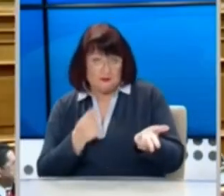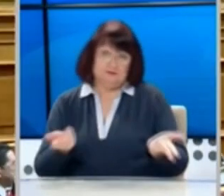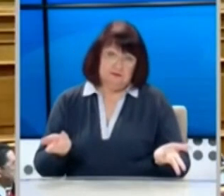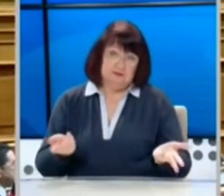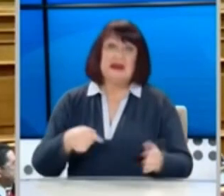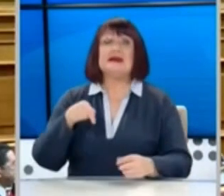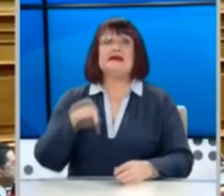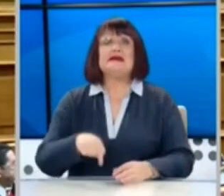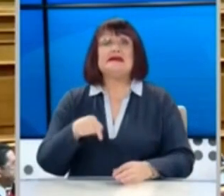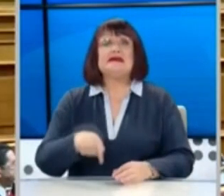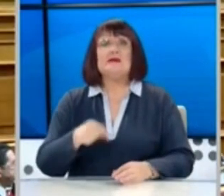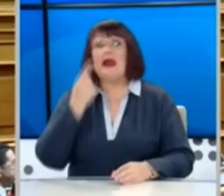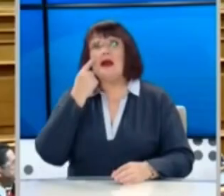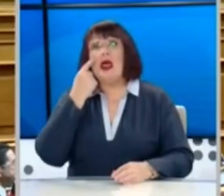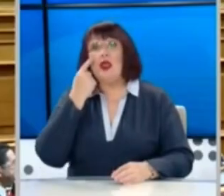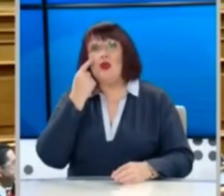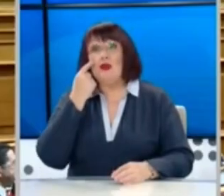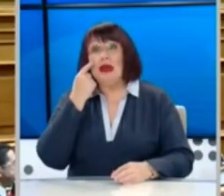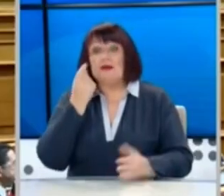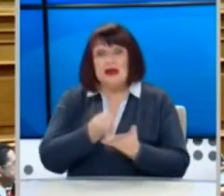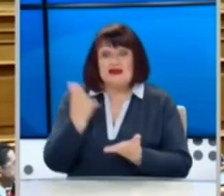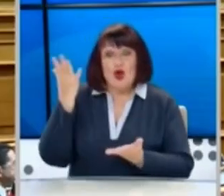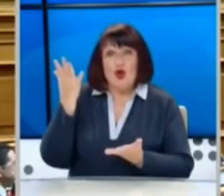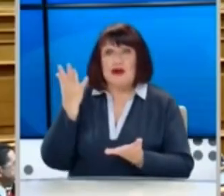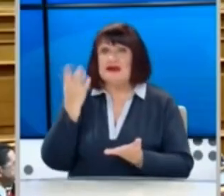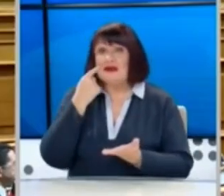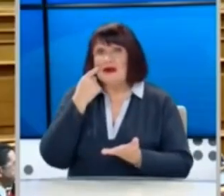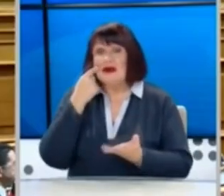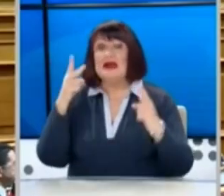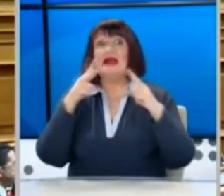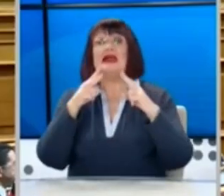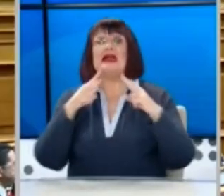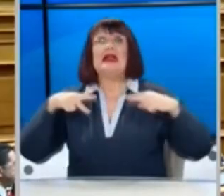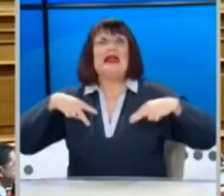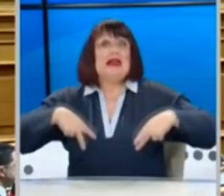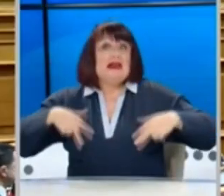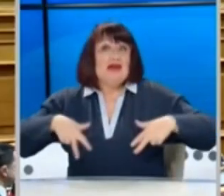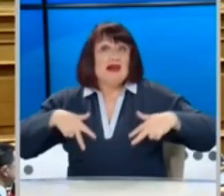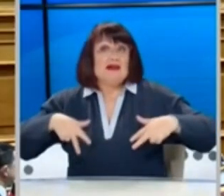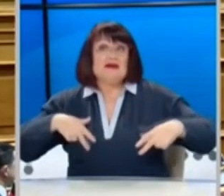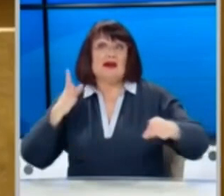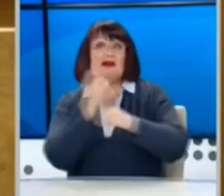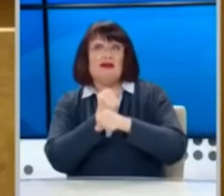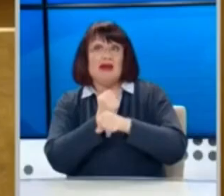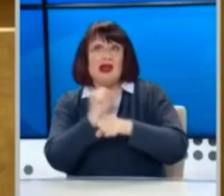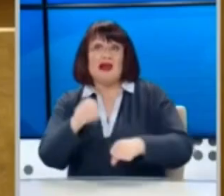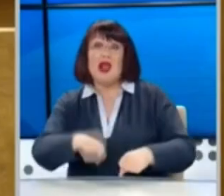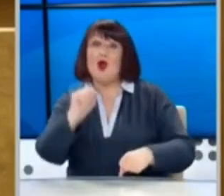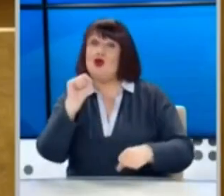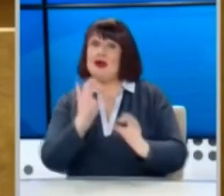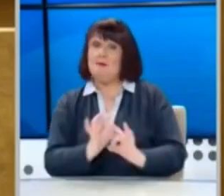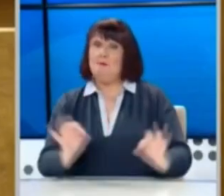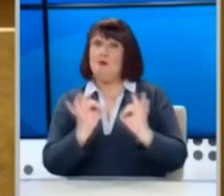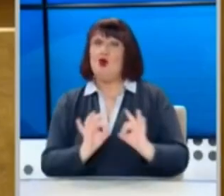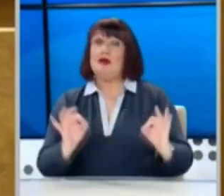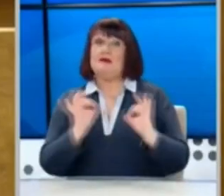Σήμερα λοιπόν καλούμαστε να αξιολογήσουμε αν πραγματικά η κυβέρνηση έδωσε αυτή τη μάχη και ποιο ήταν το αποτέλεσμα όλης αυτής της προετοιμασίας, αφού